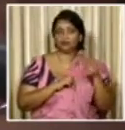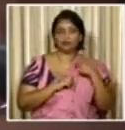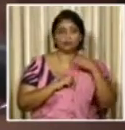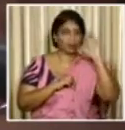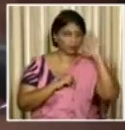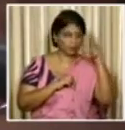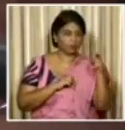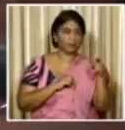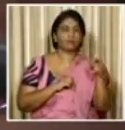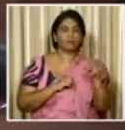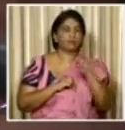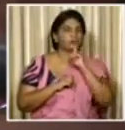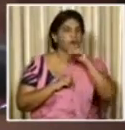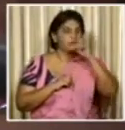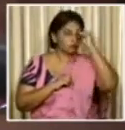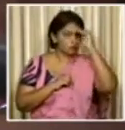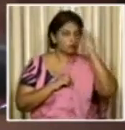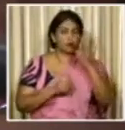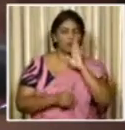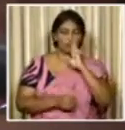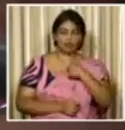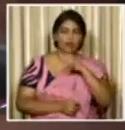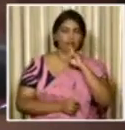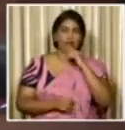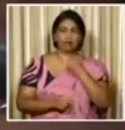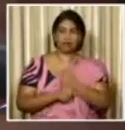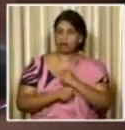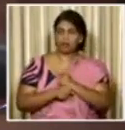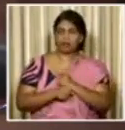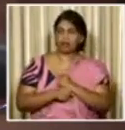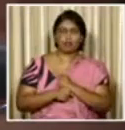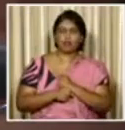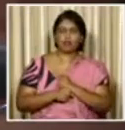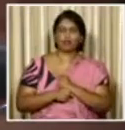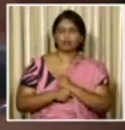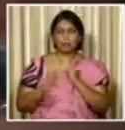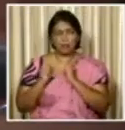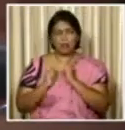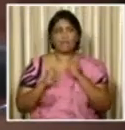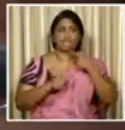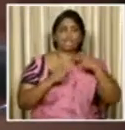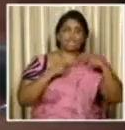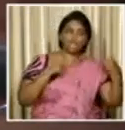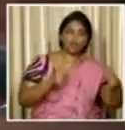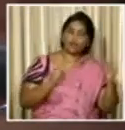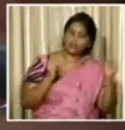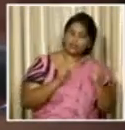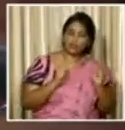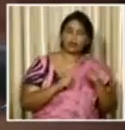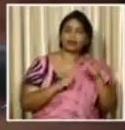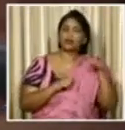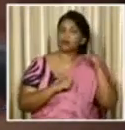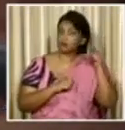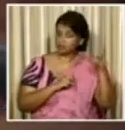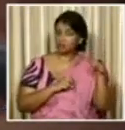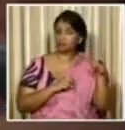Visheshayenma kathanayakawaraya mama kiyanne aanduwata ratakne baya una welawata vipakshayakata baya una. Mokada?